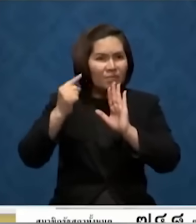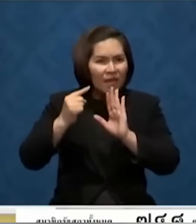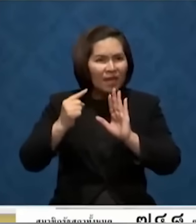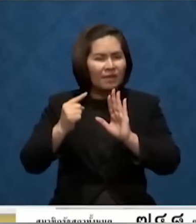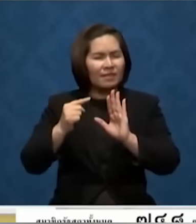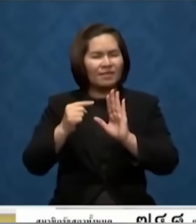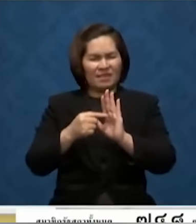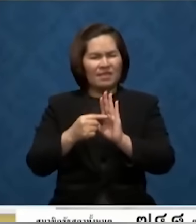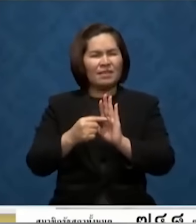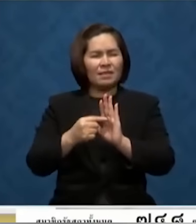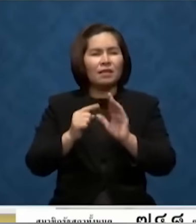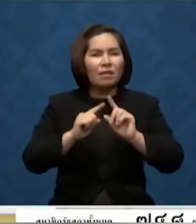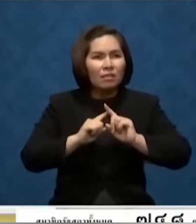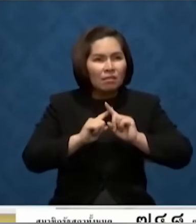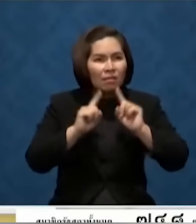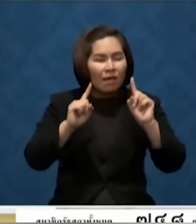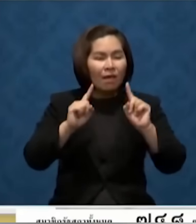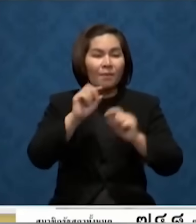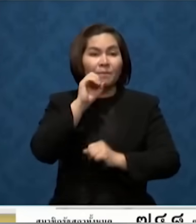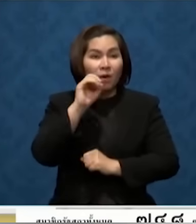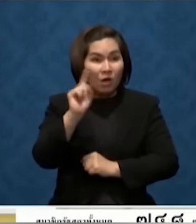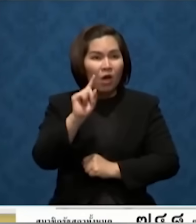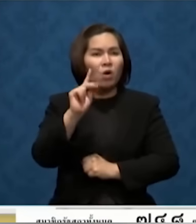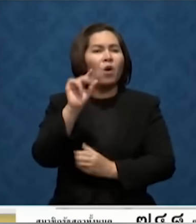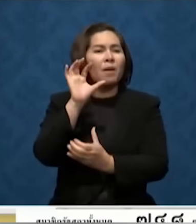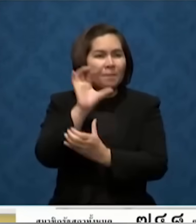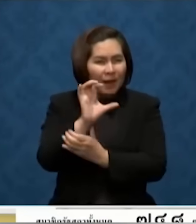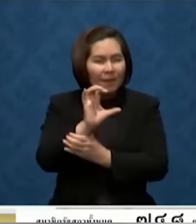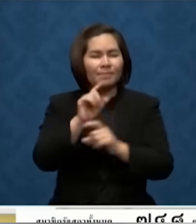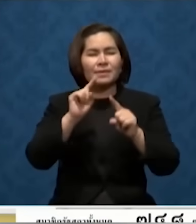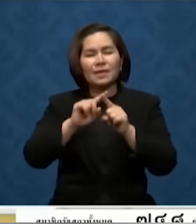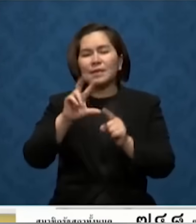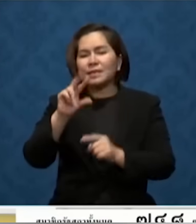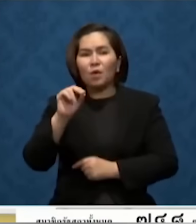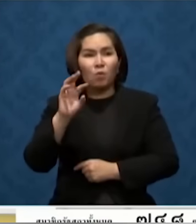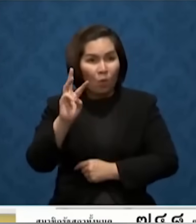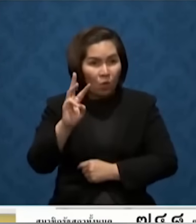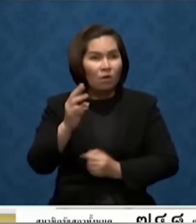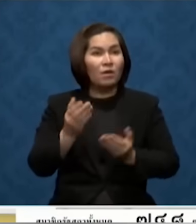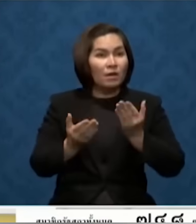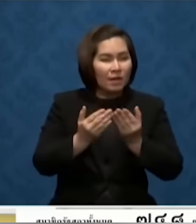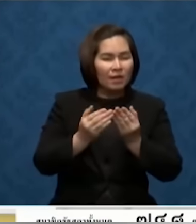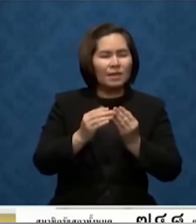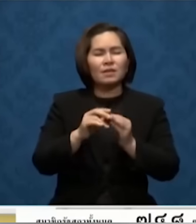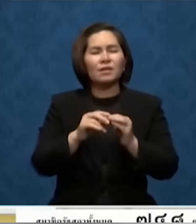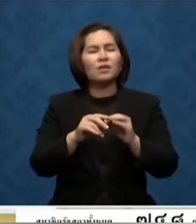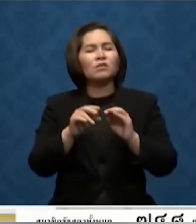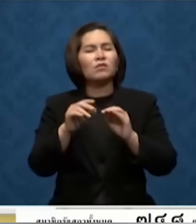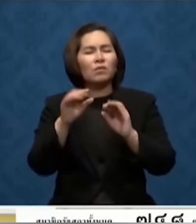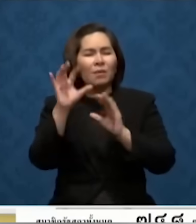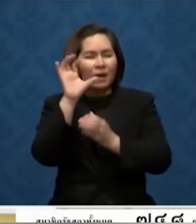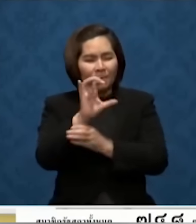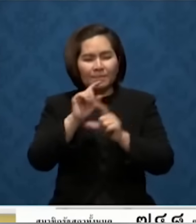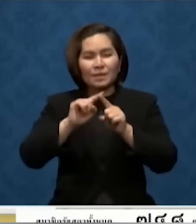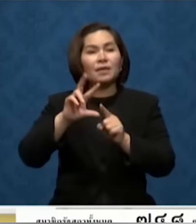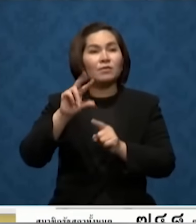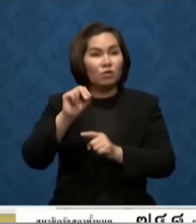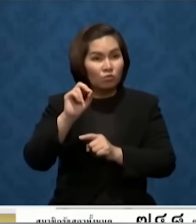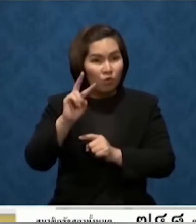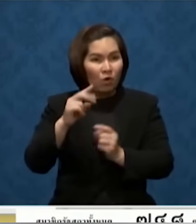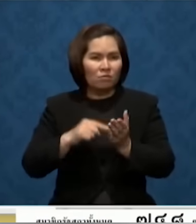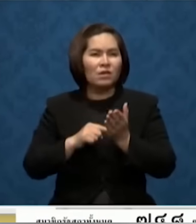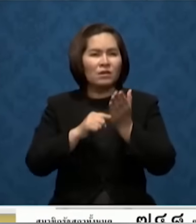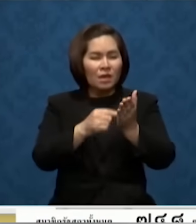ครับข้อบังคับนี้ไม่ว่าจะเป็นข้อ36หรือข้อ32ที่ผมยื่นเพื่อ